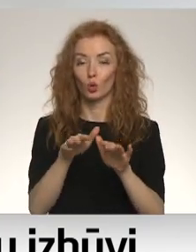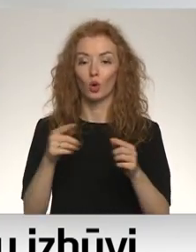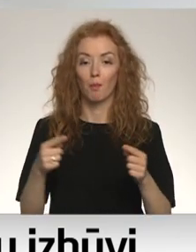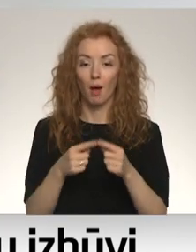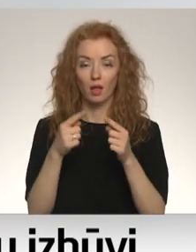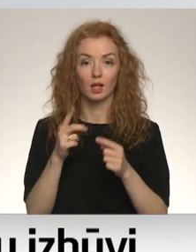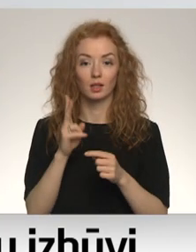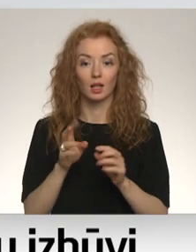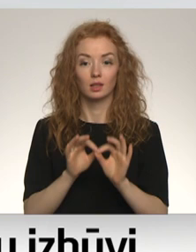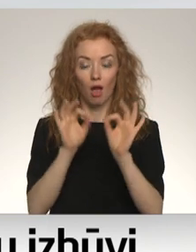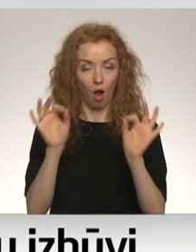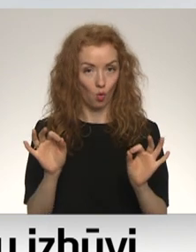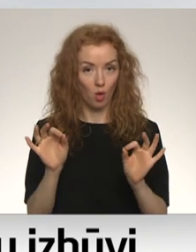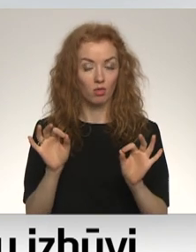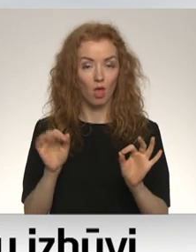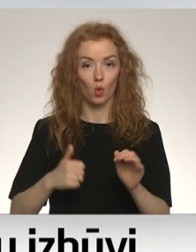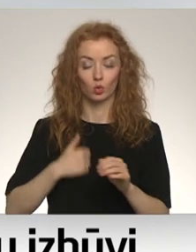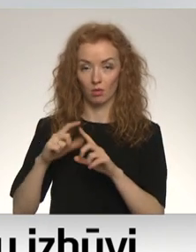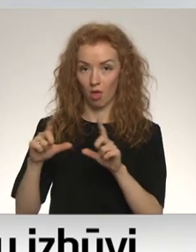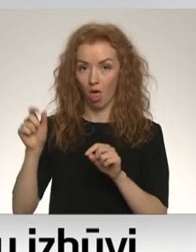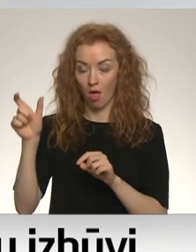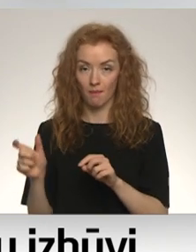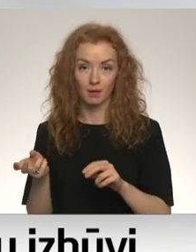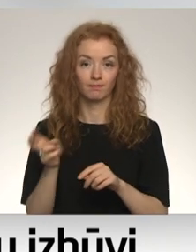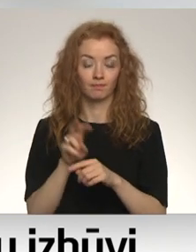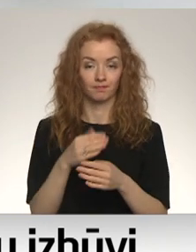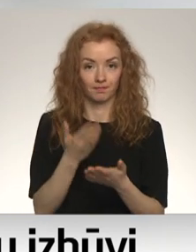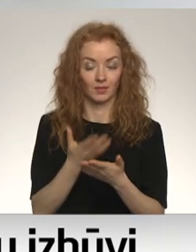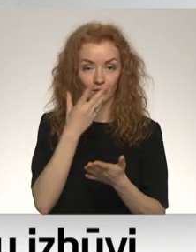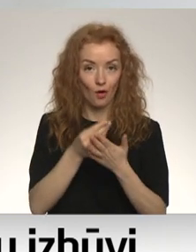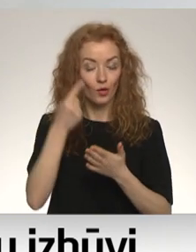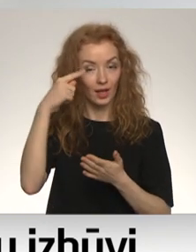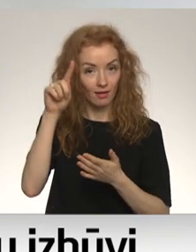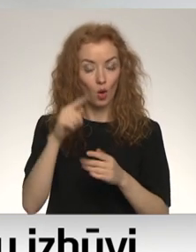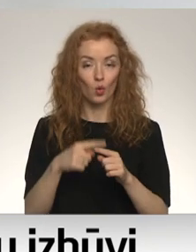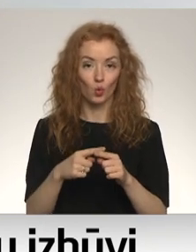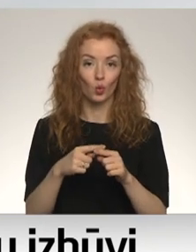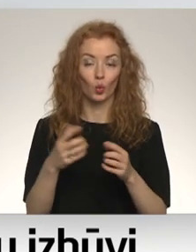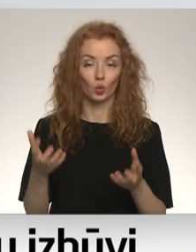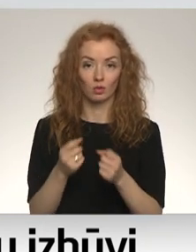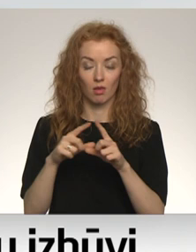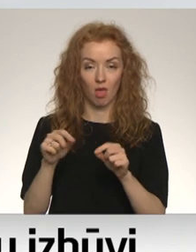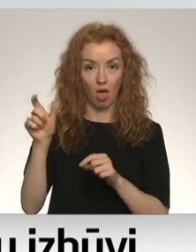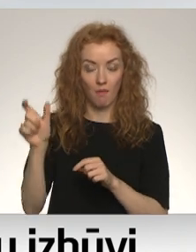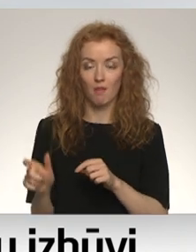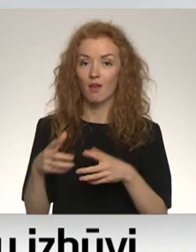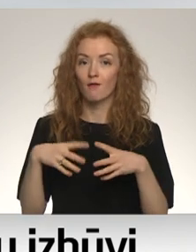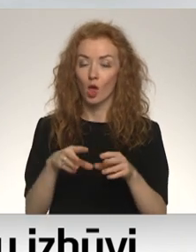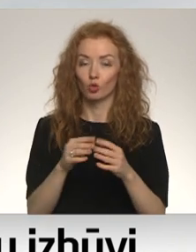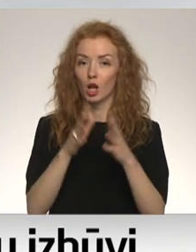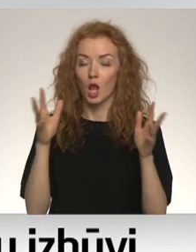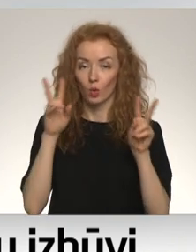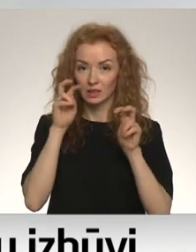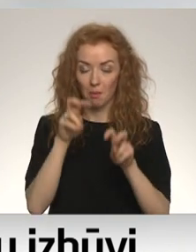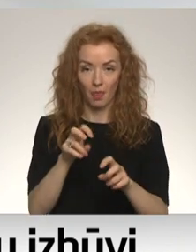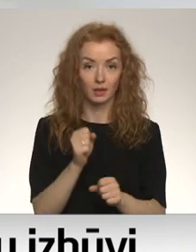ka sākotnēji, kad uzņēmējs atnāks ar savu ieceri, tur jau pamatā ir tā, ka uzņēmēji jau ir veikuši ļoti nozīmīgu izpētes